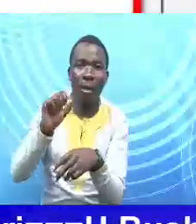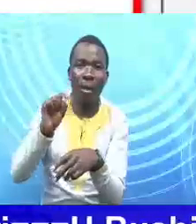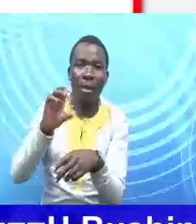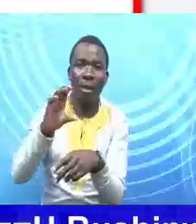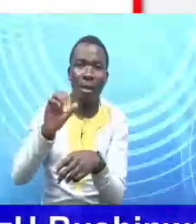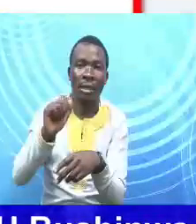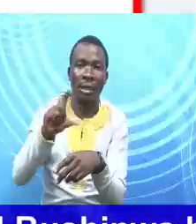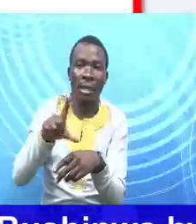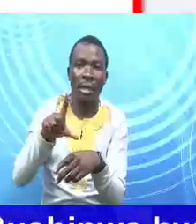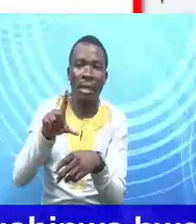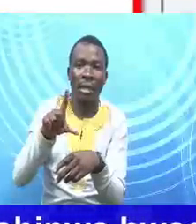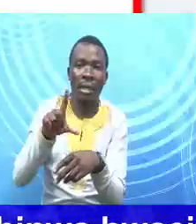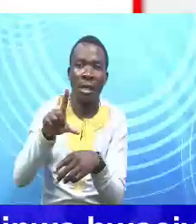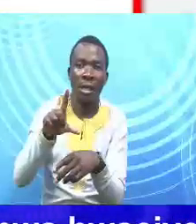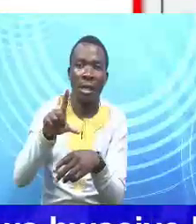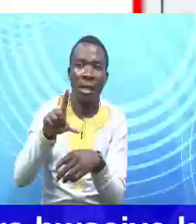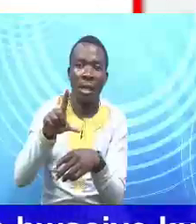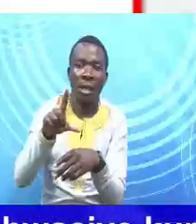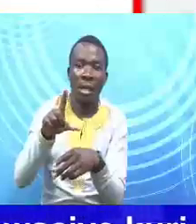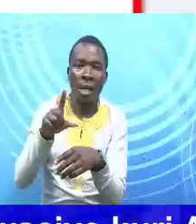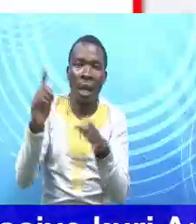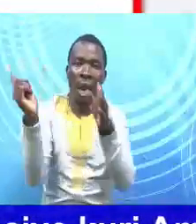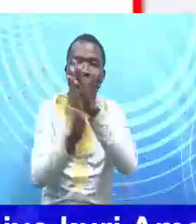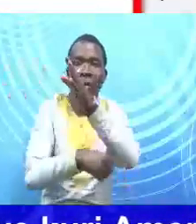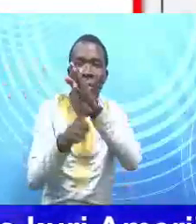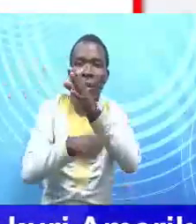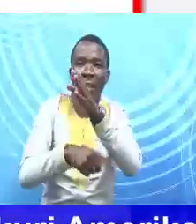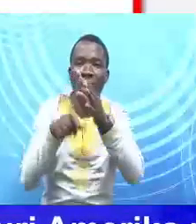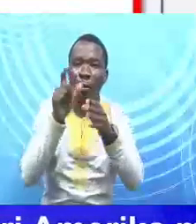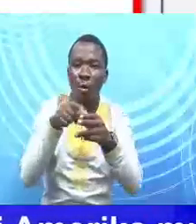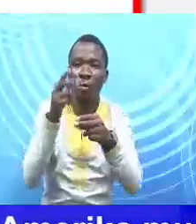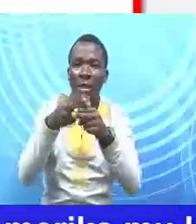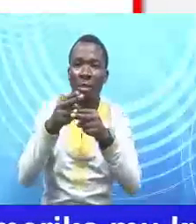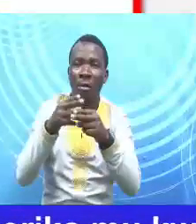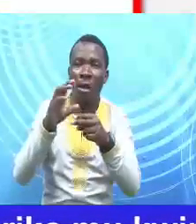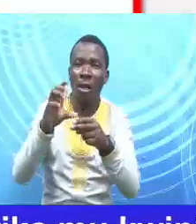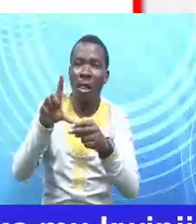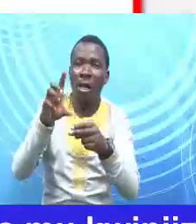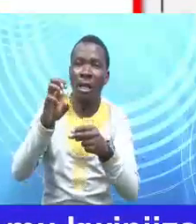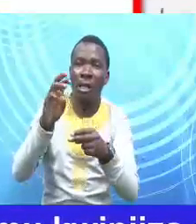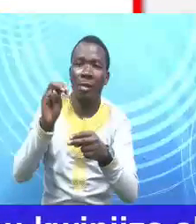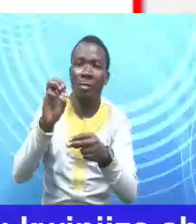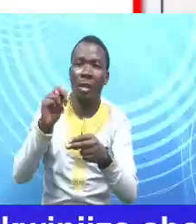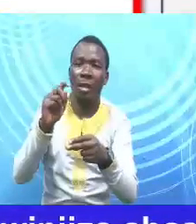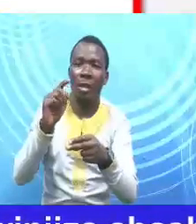Ngendahimana Pascal hakubituyemo uwitwa Mukanyonga Clementine na Hagenimana